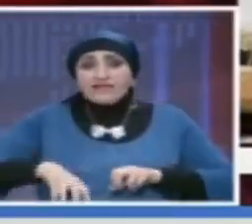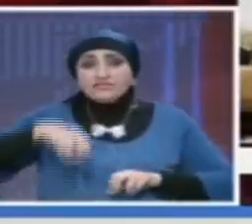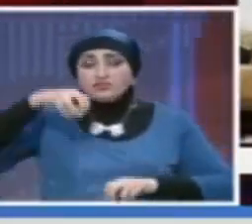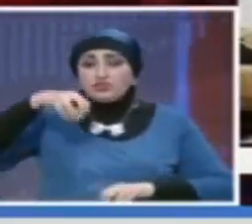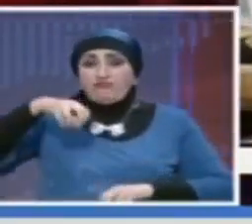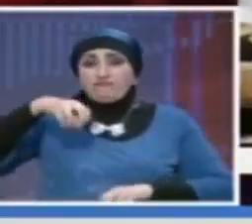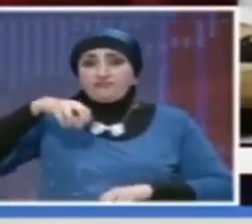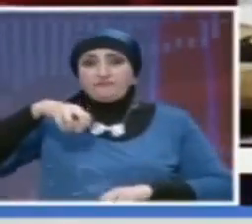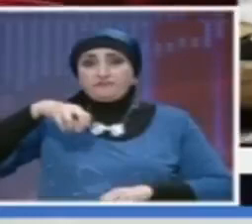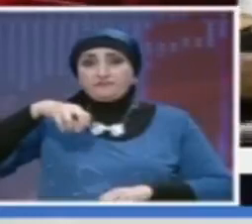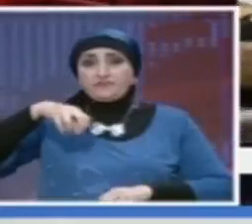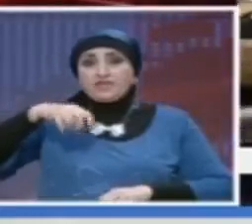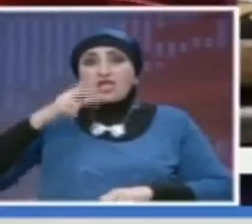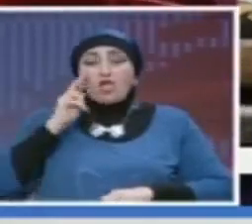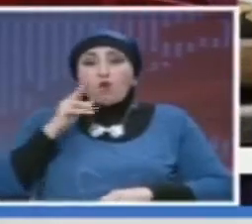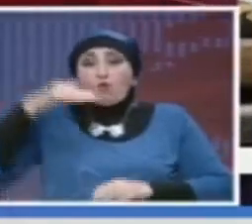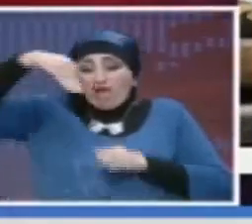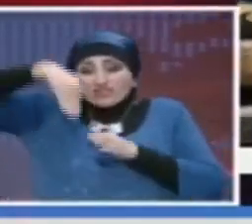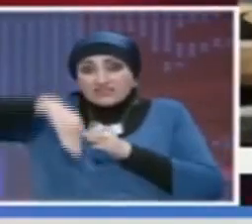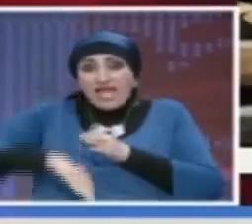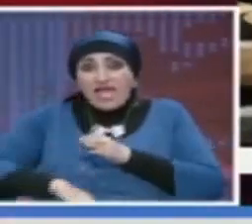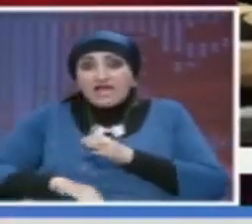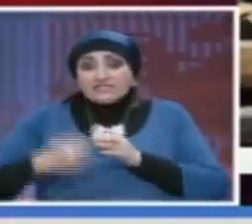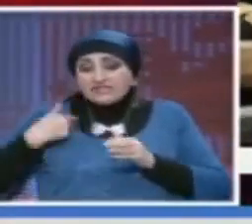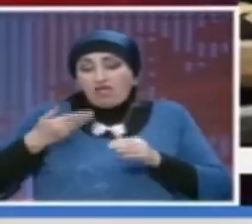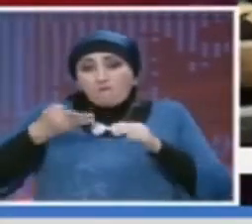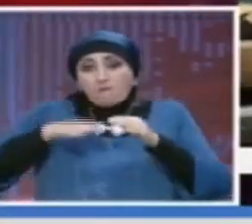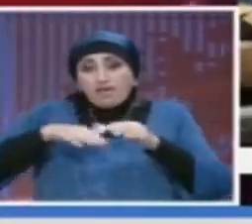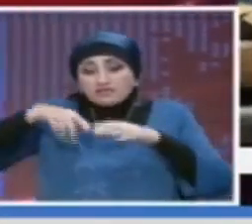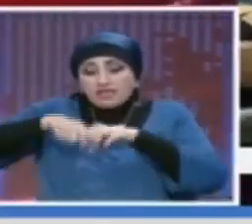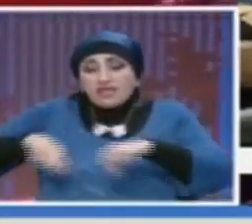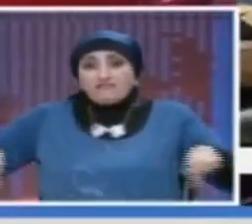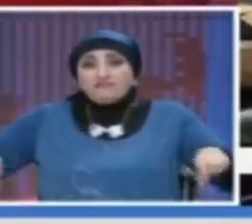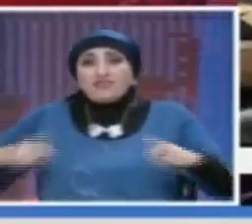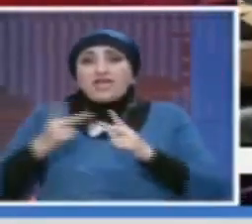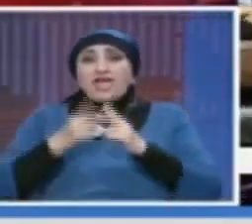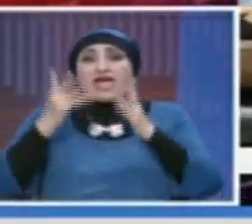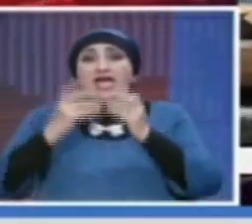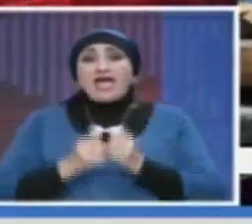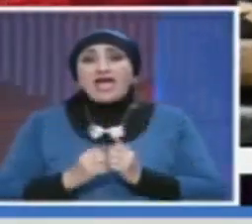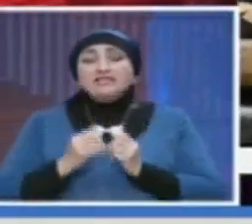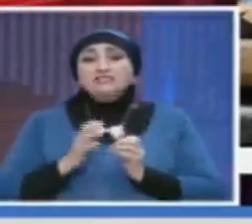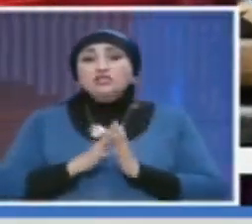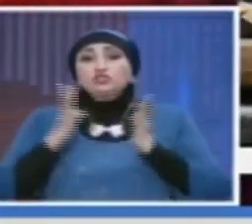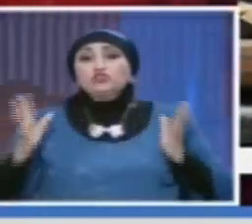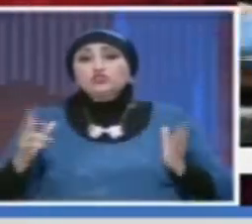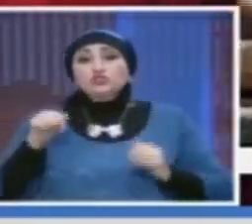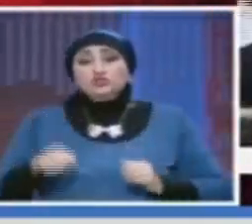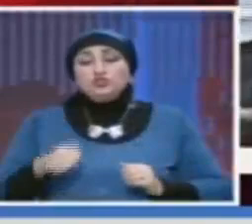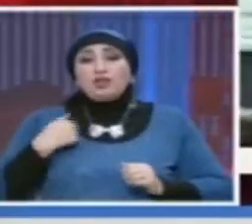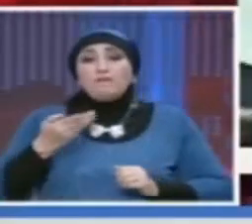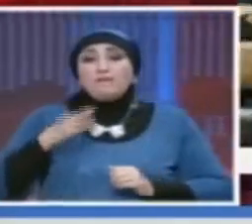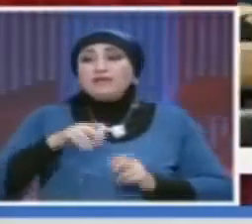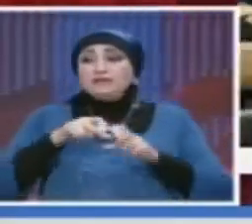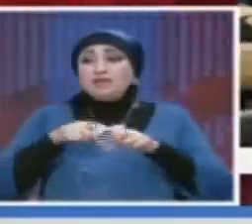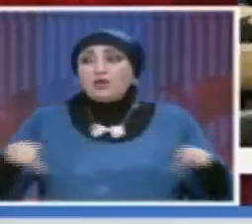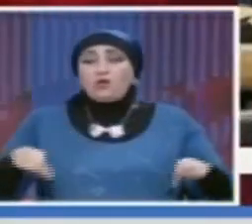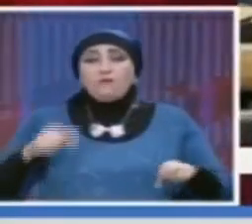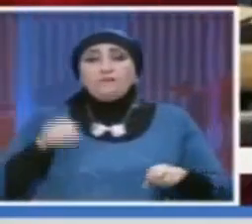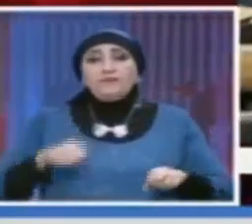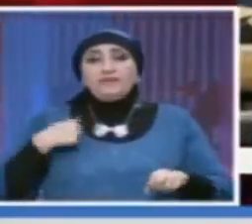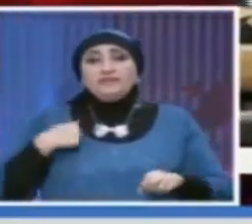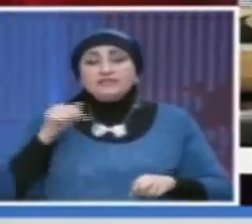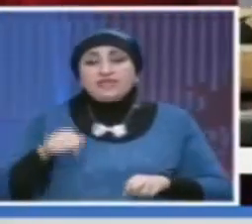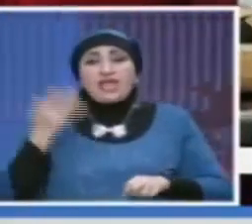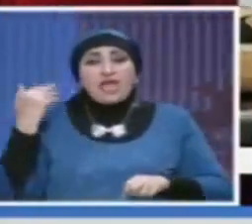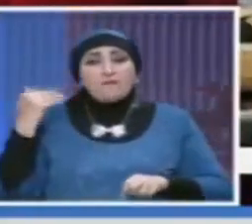عن آبار عميقة للدفن كان موجود بها عدد ضخم من التوابيت الآدمية، كانت